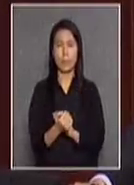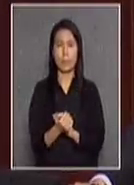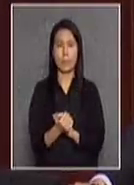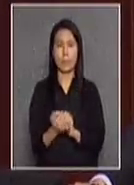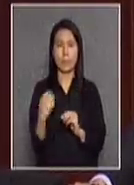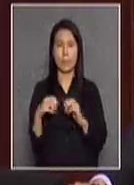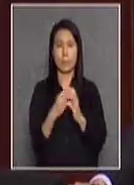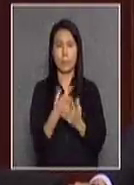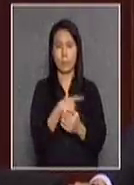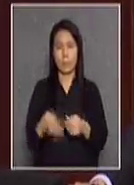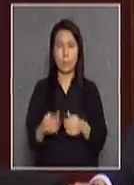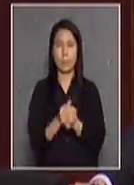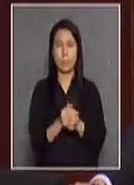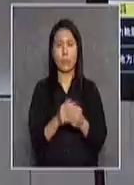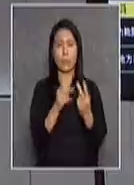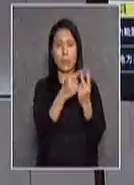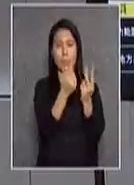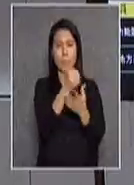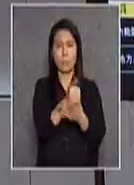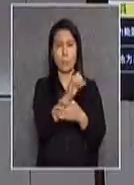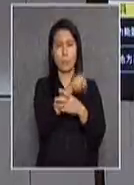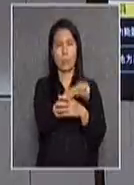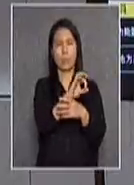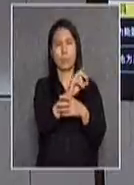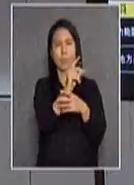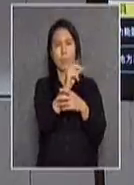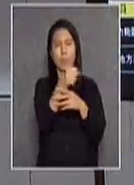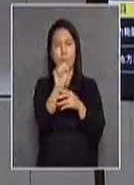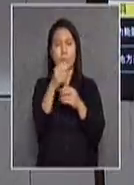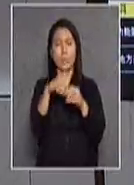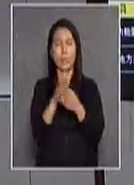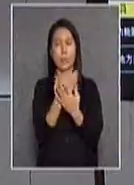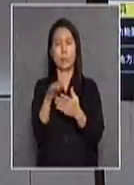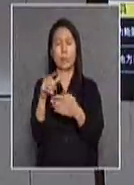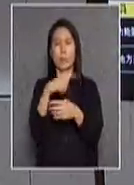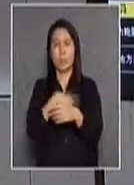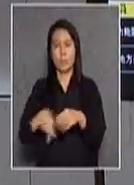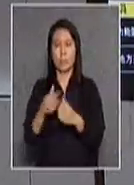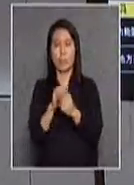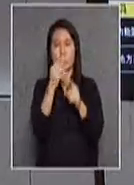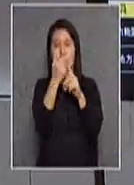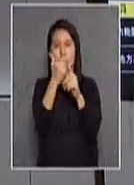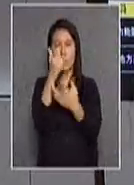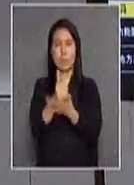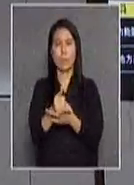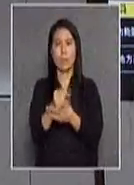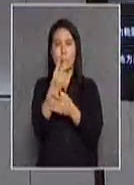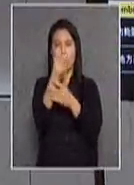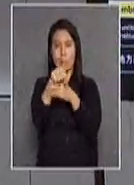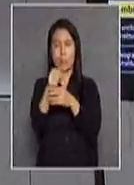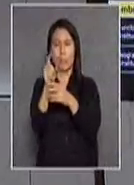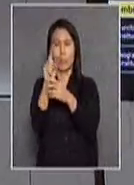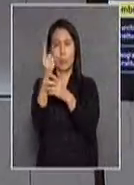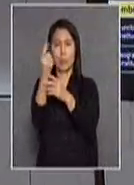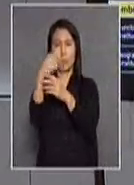功能團體選舉產生的議員21位出席，沒有人贊成，17位反對，沒有人棄權。分區直接選舉產生的議員16位出席，2位贊成，11位